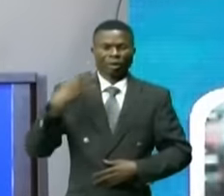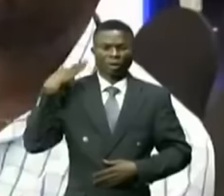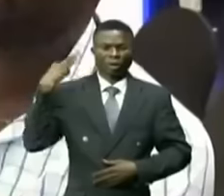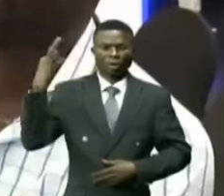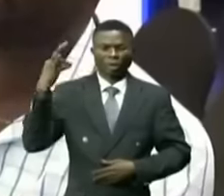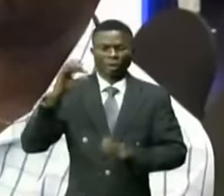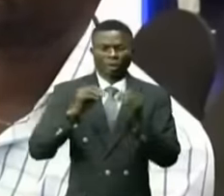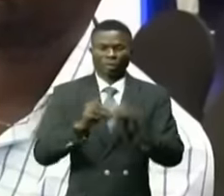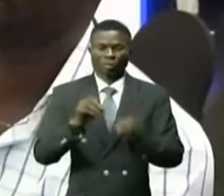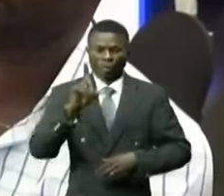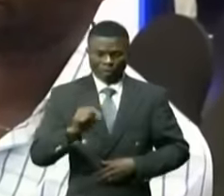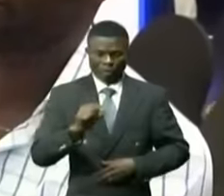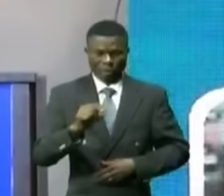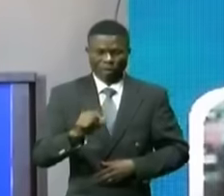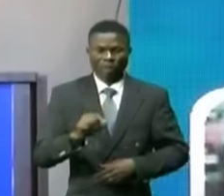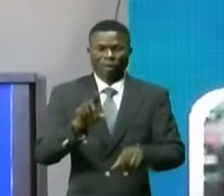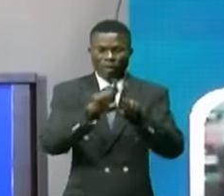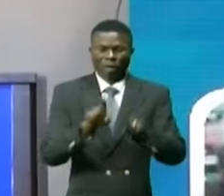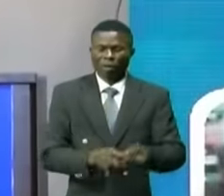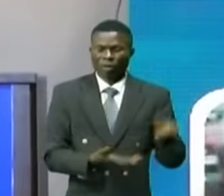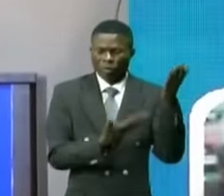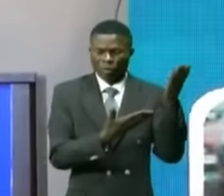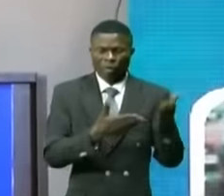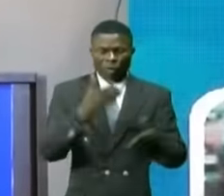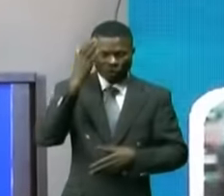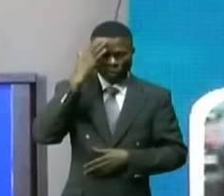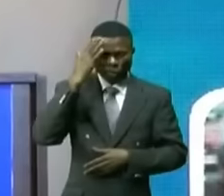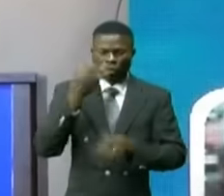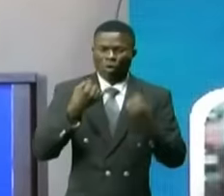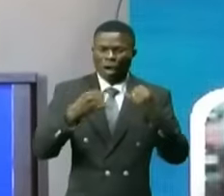numéro 1